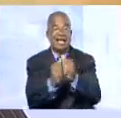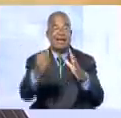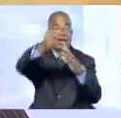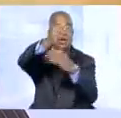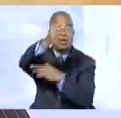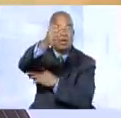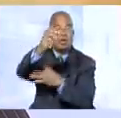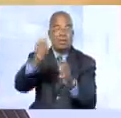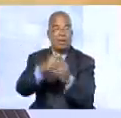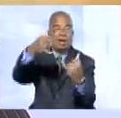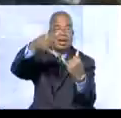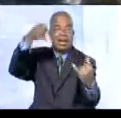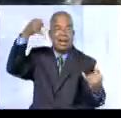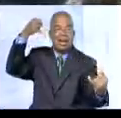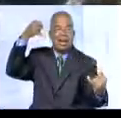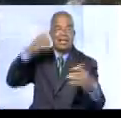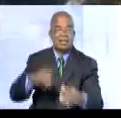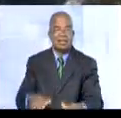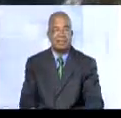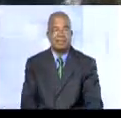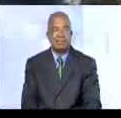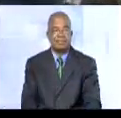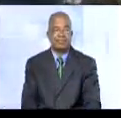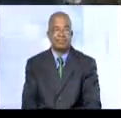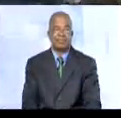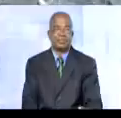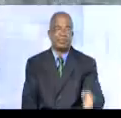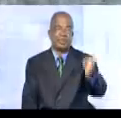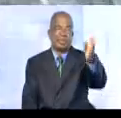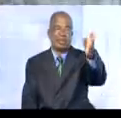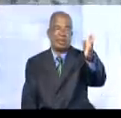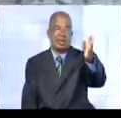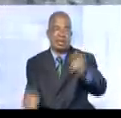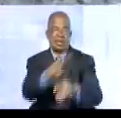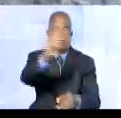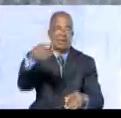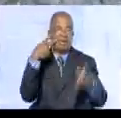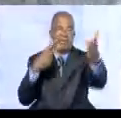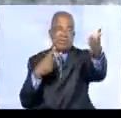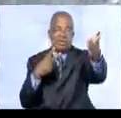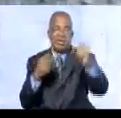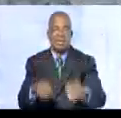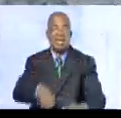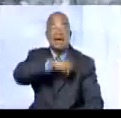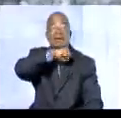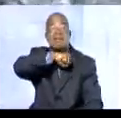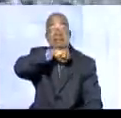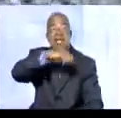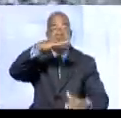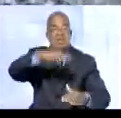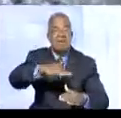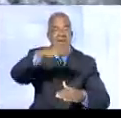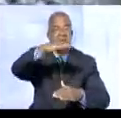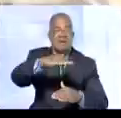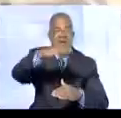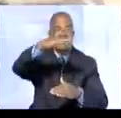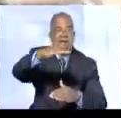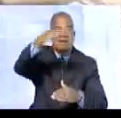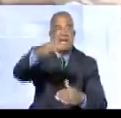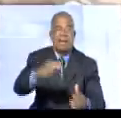Yoboué sont nos guides. Voici ce qui reste des cascades naturelles du village des Adepleux dans la commune de